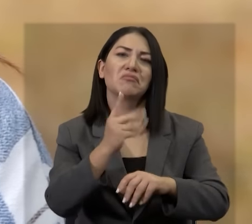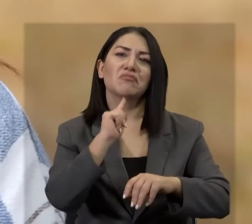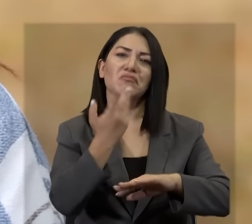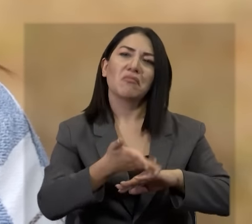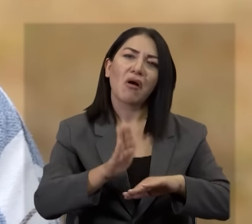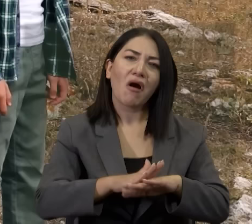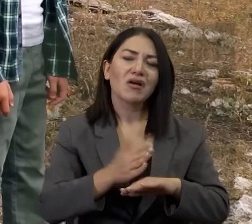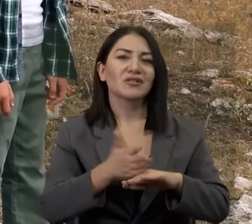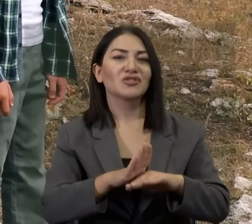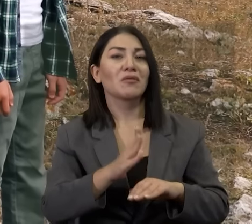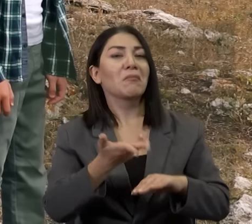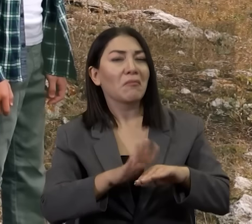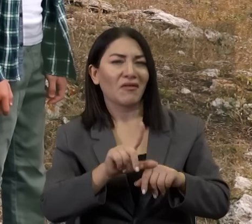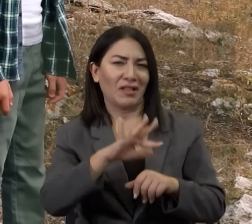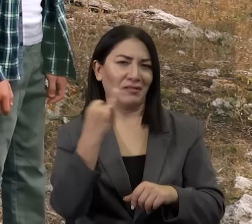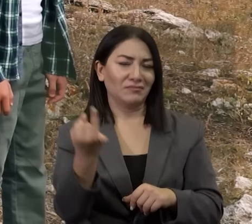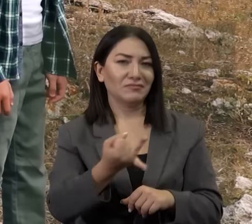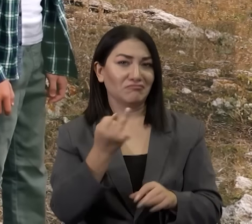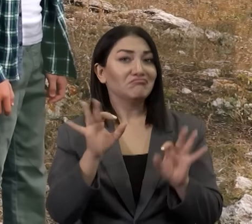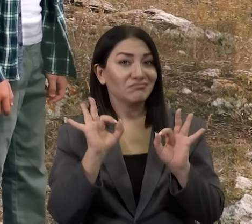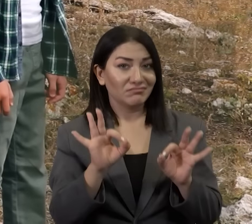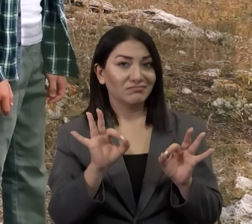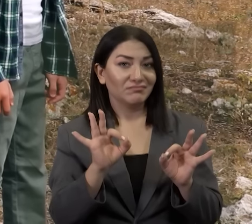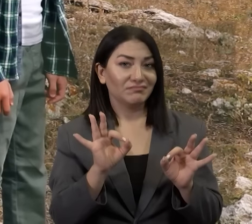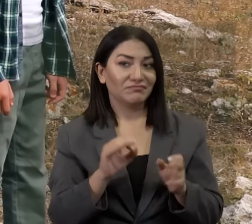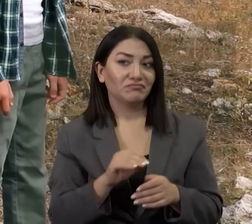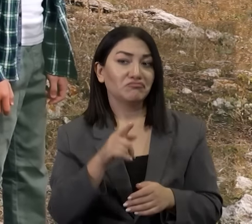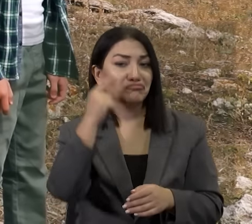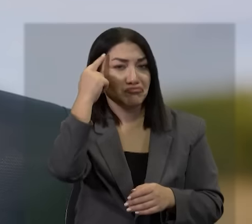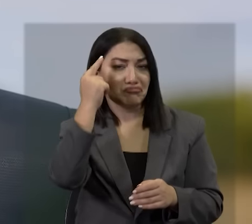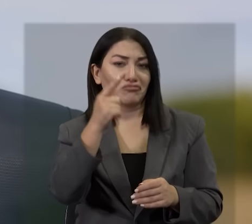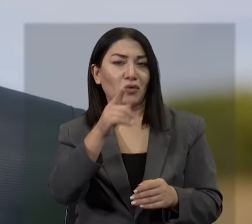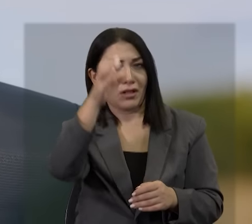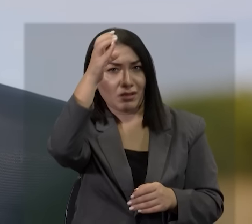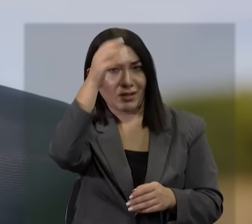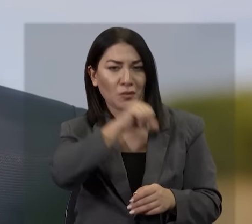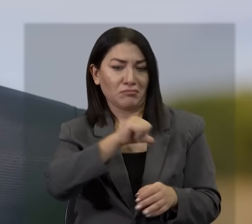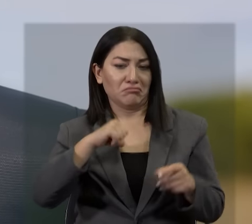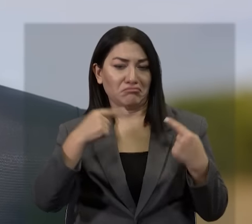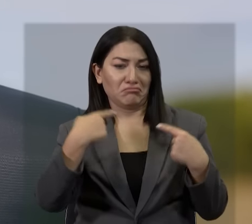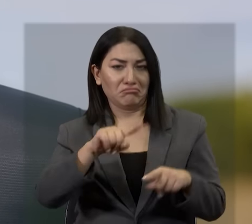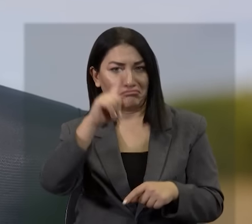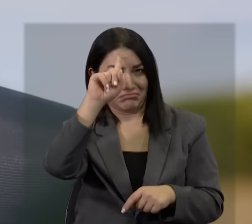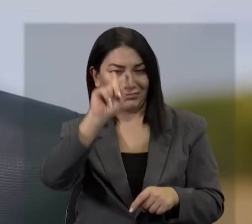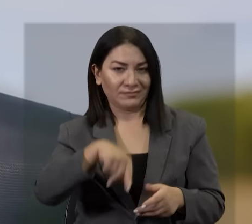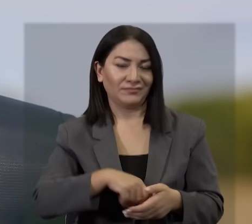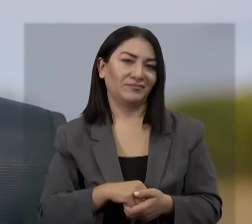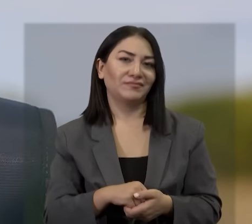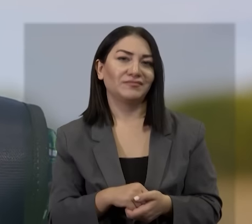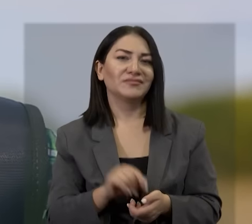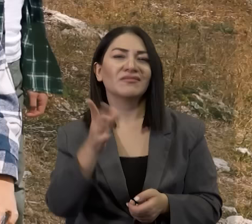առաջադրանքը լինելու։ Դե ինչքան բարդ, այդքան հետաքրքիր։ Չէ՞։ Դե դու կիմանաս մեր մեջի գիտունիկը դու